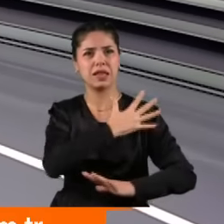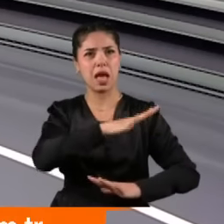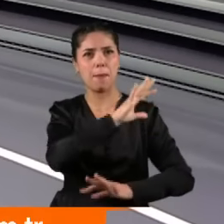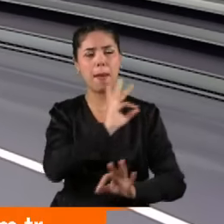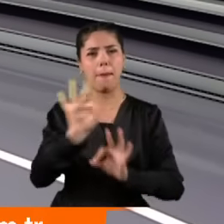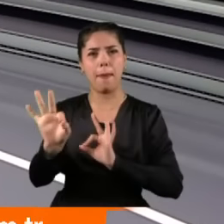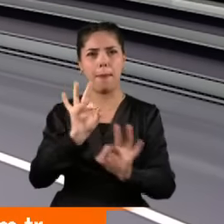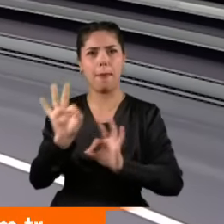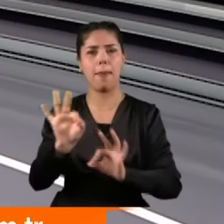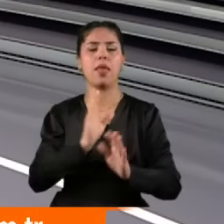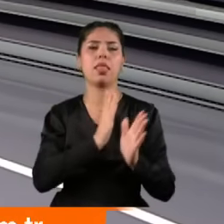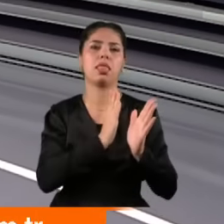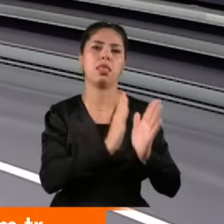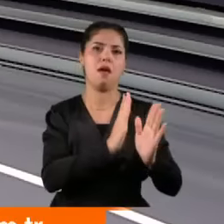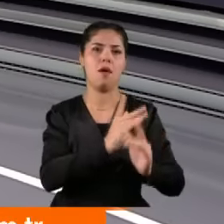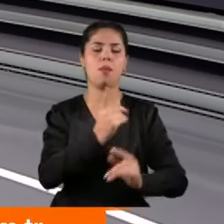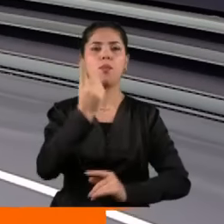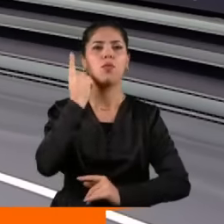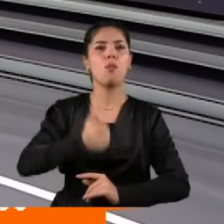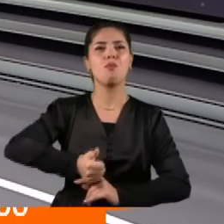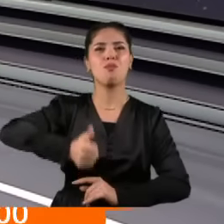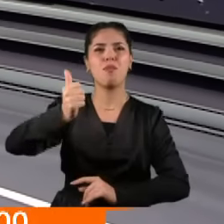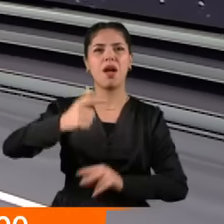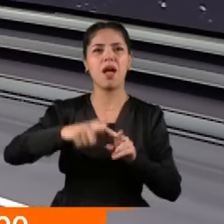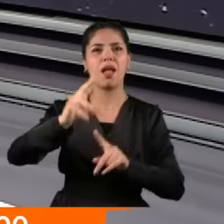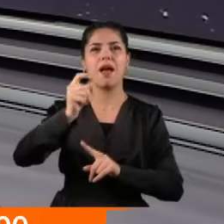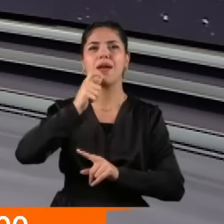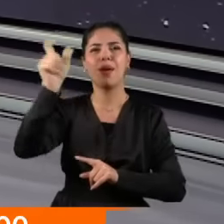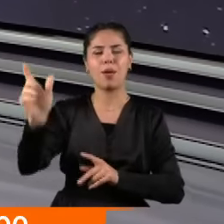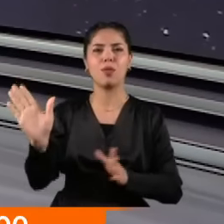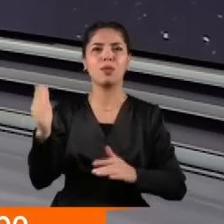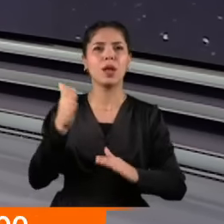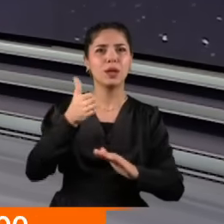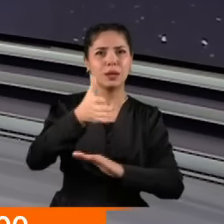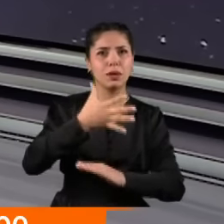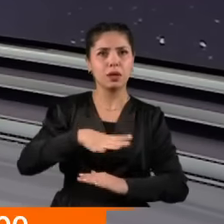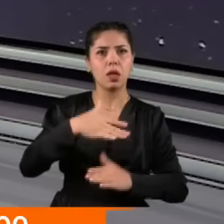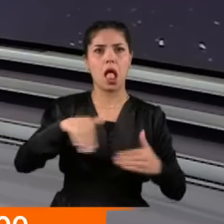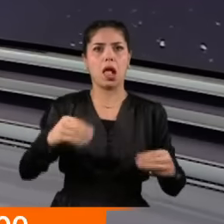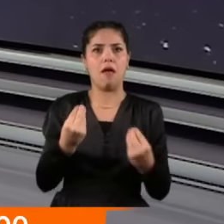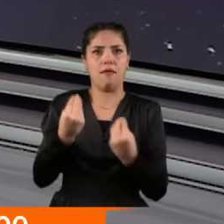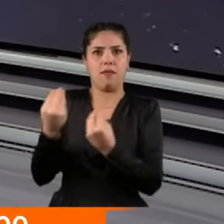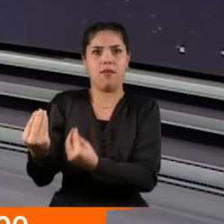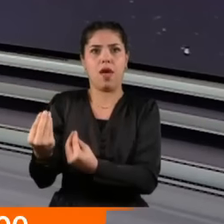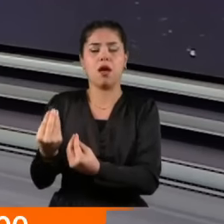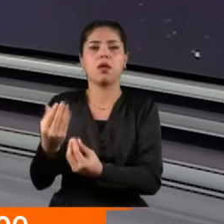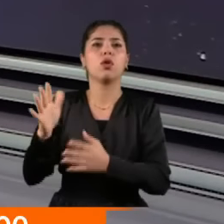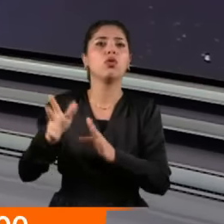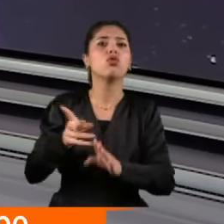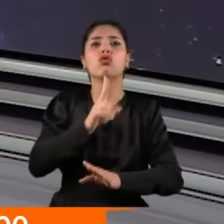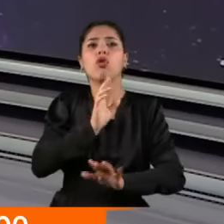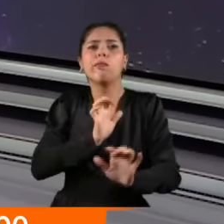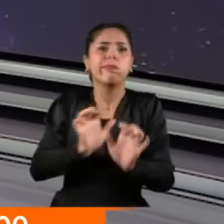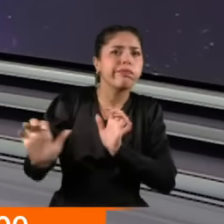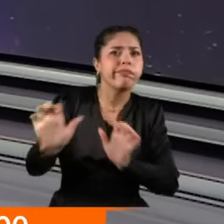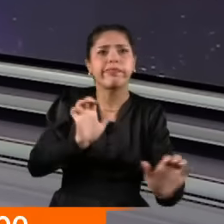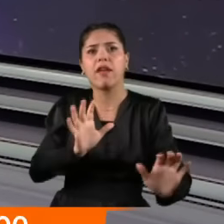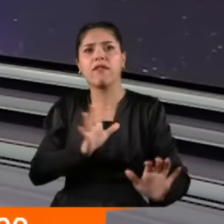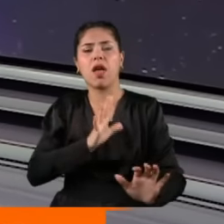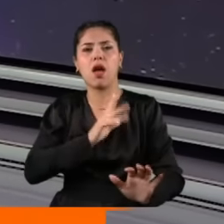kışkırtmanın yankıları sürüyor. Dün Bakan Yerlikaya'nın salona girişi engellemeye çalışılmış. İşin sonu itişmeye kadar varmıştı.